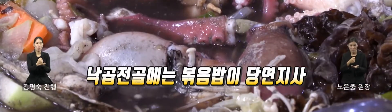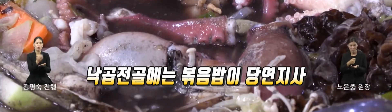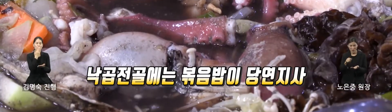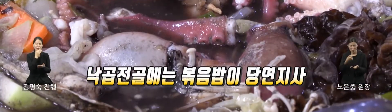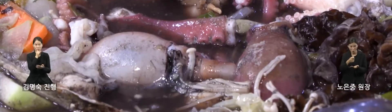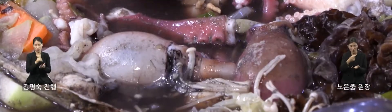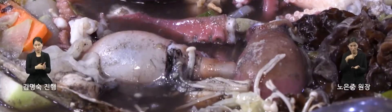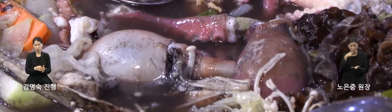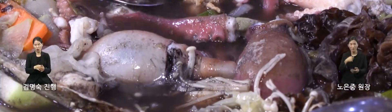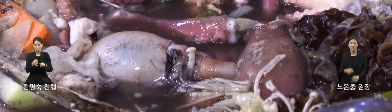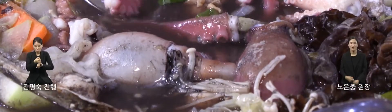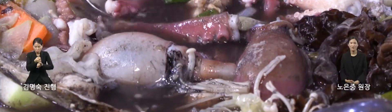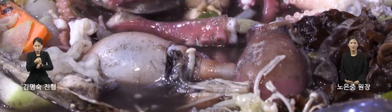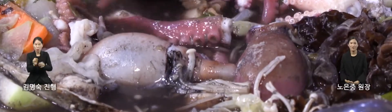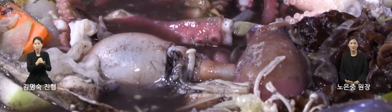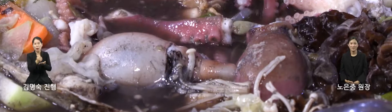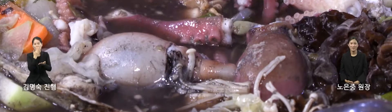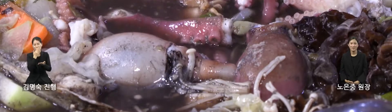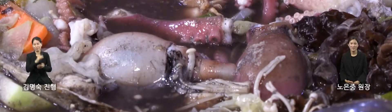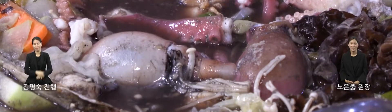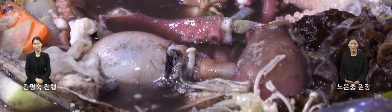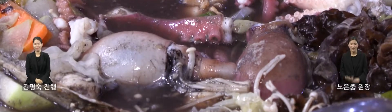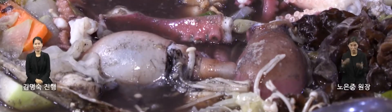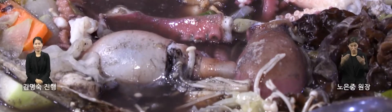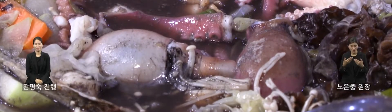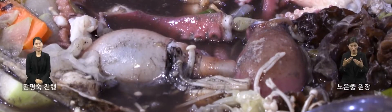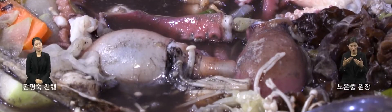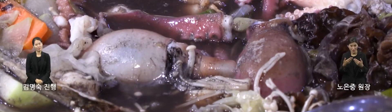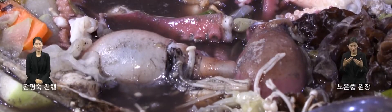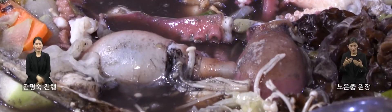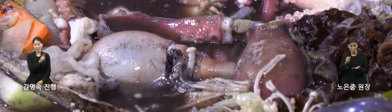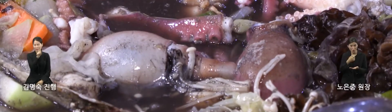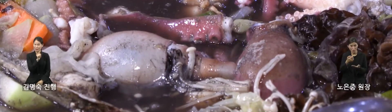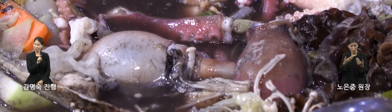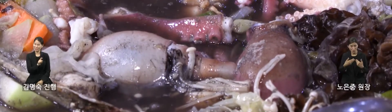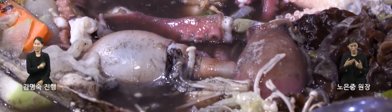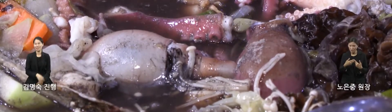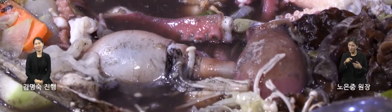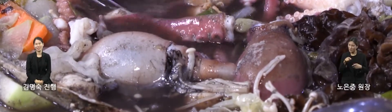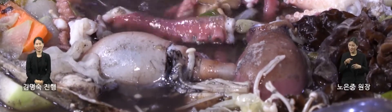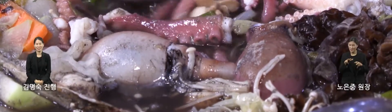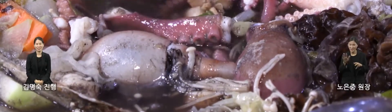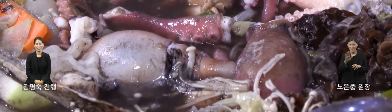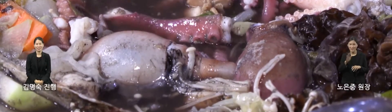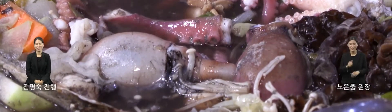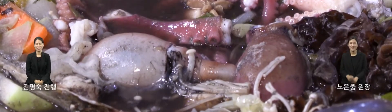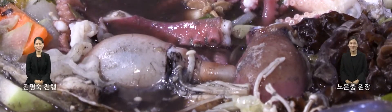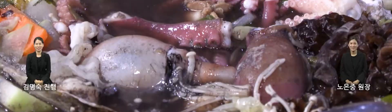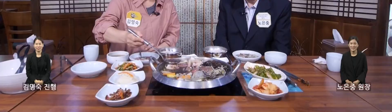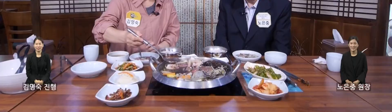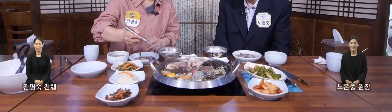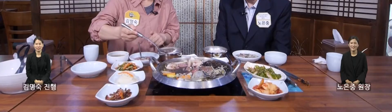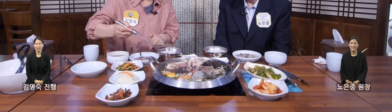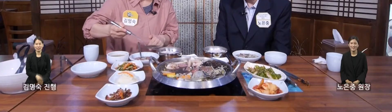그거 꼭 해 드셔야 되는 거고 해주신겠죠? 조금이다 해주시겠죠? 여기는 안 해주실 것 같아요. 안 해주실 것